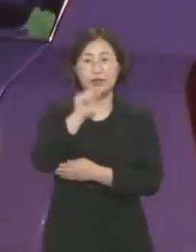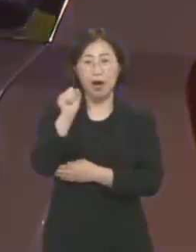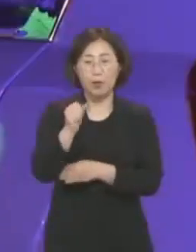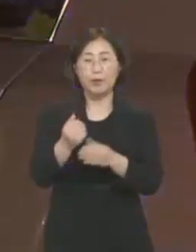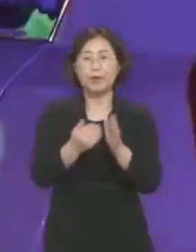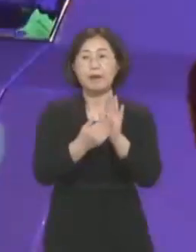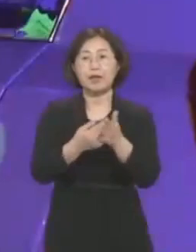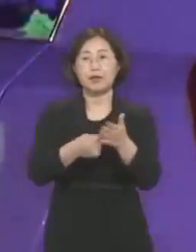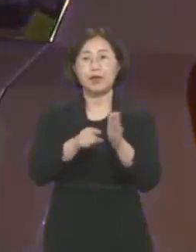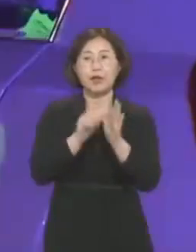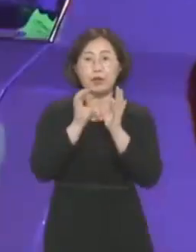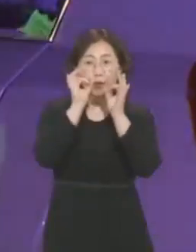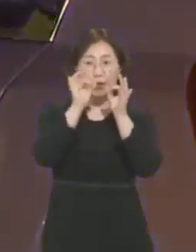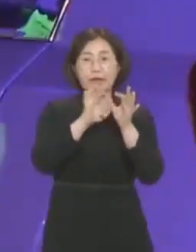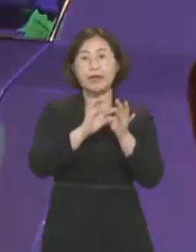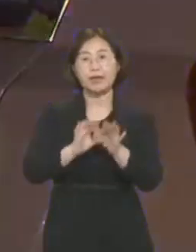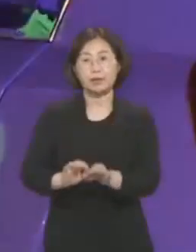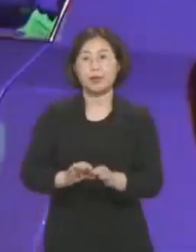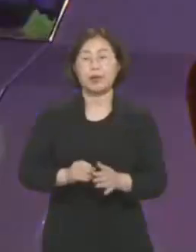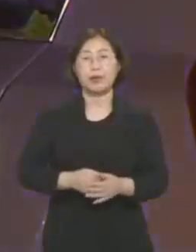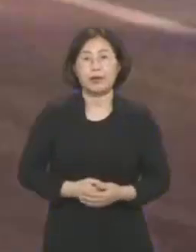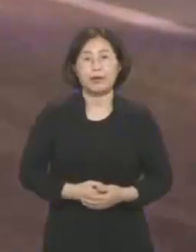노력이 이어지고 있습니다